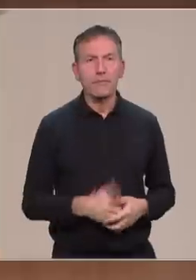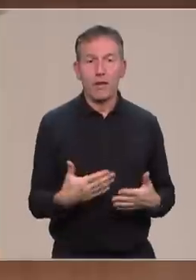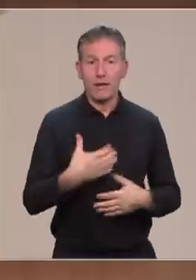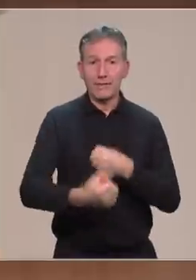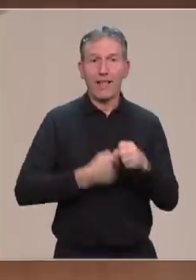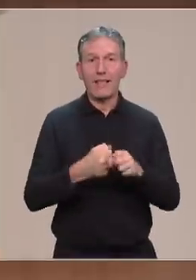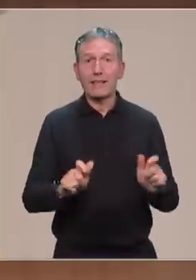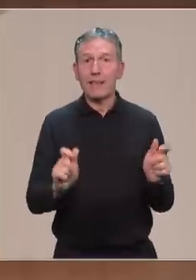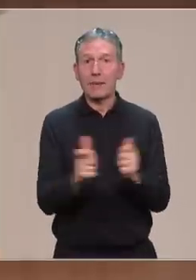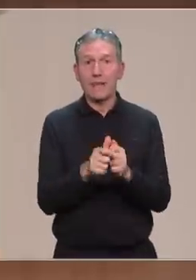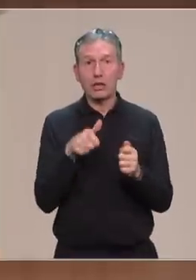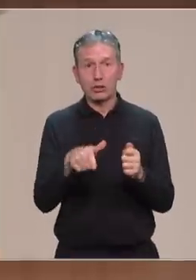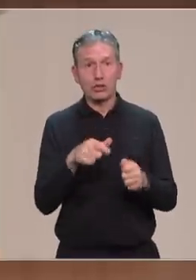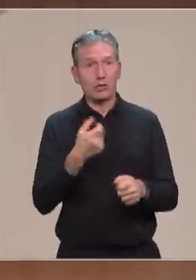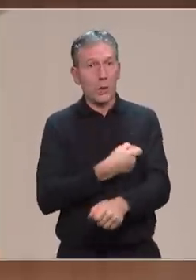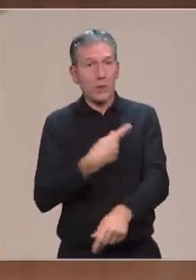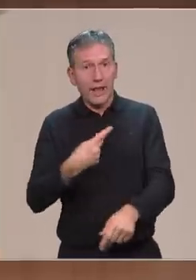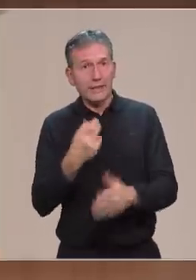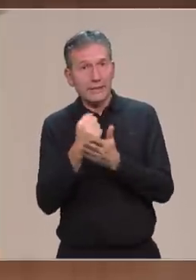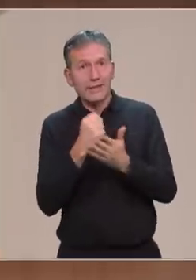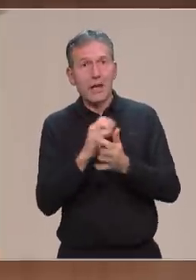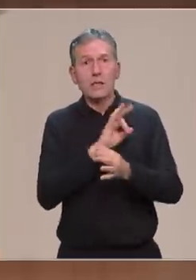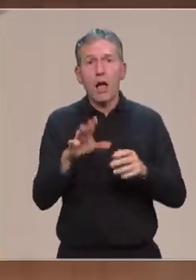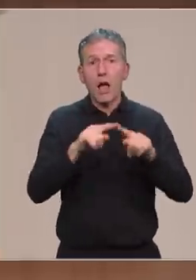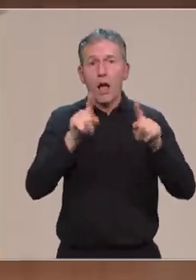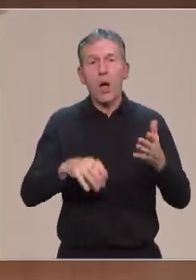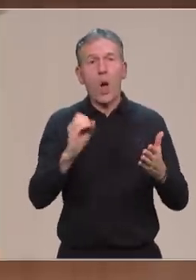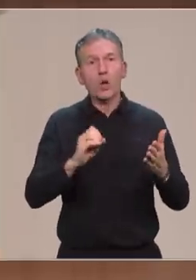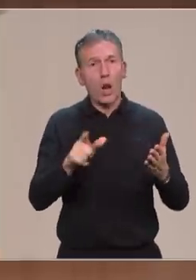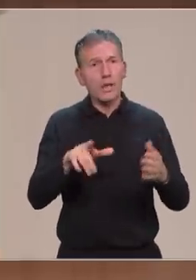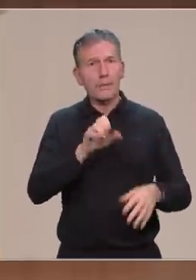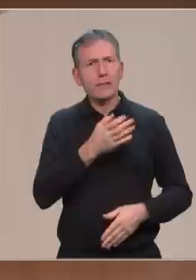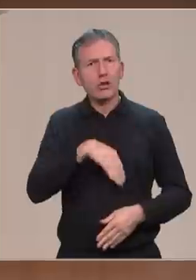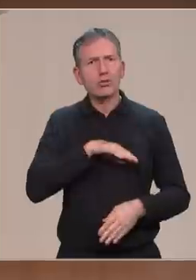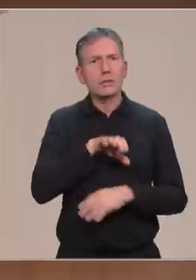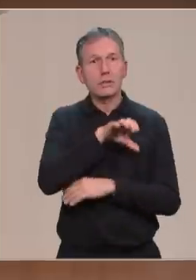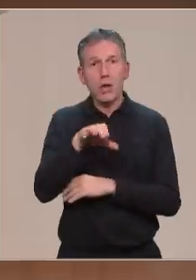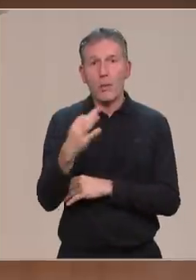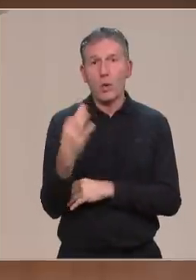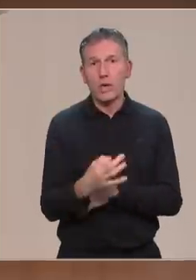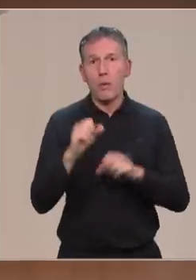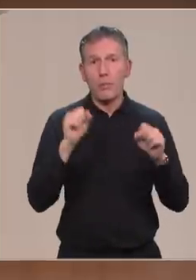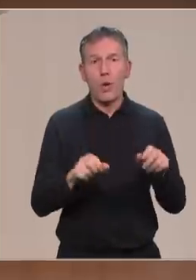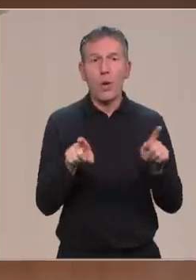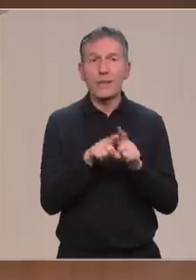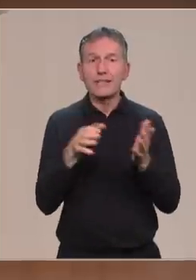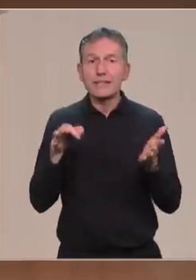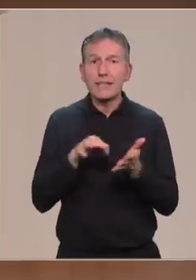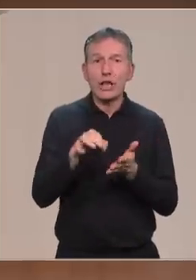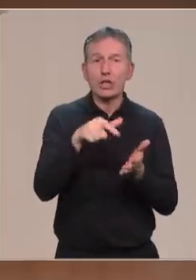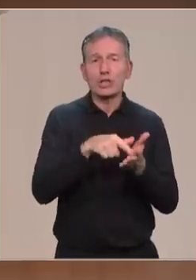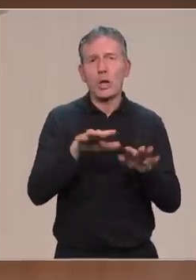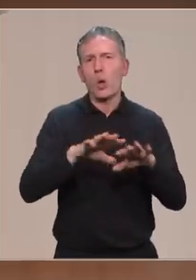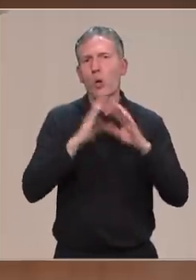de l'accès au dépistage sérologique du VIH sans prescription, pris en charge à 100%. Le renforcement de notre stratégie globale de